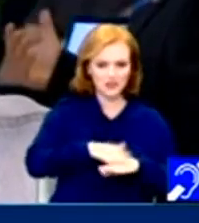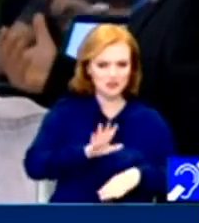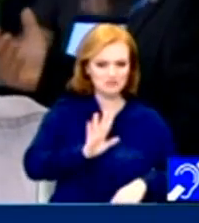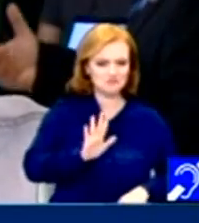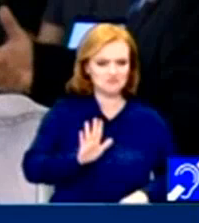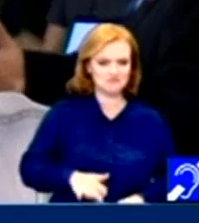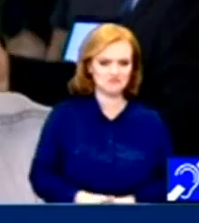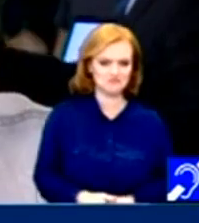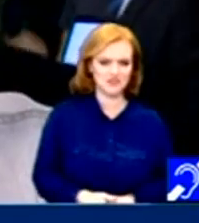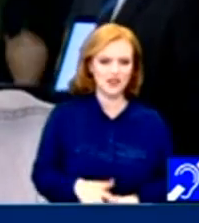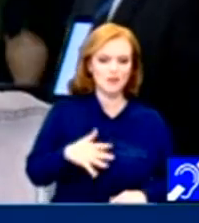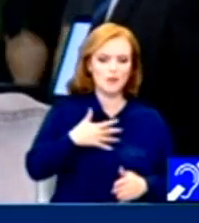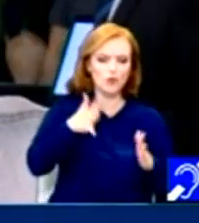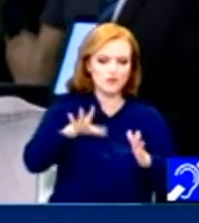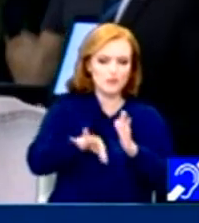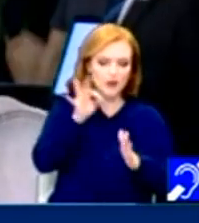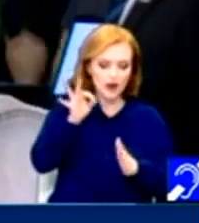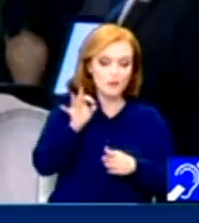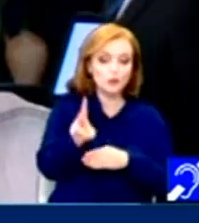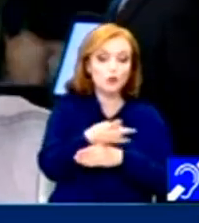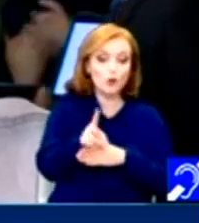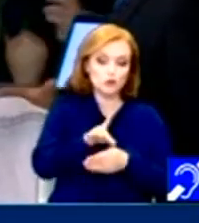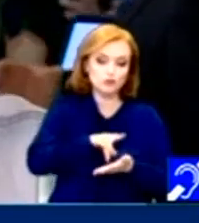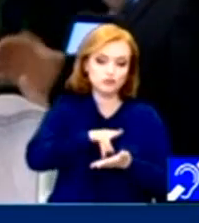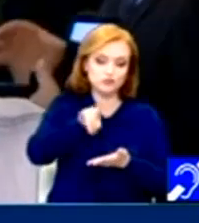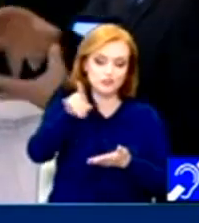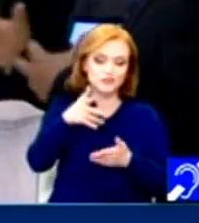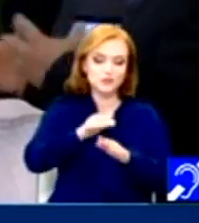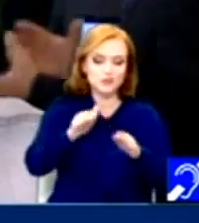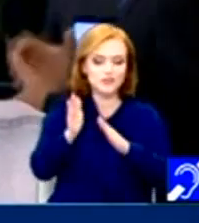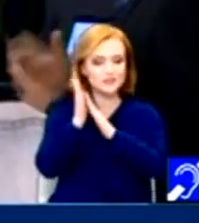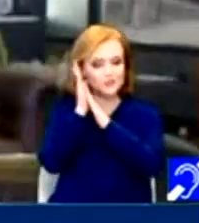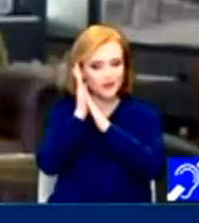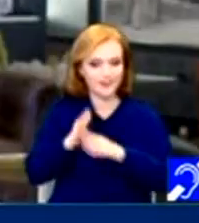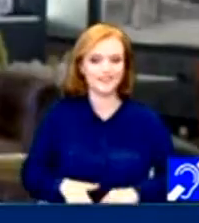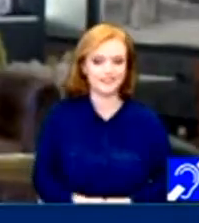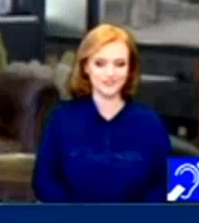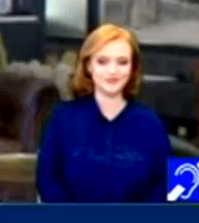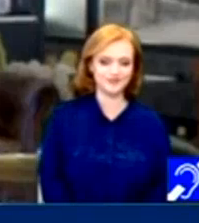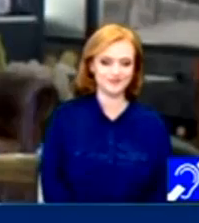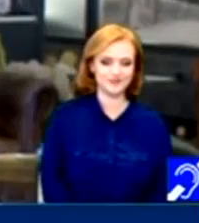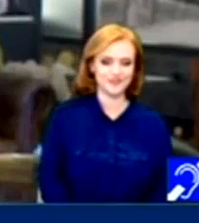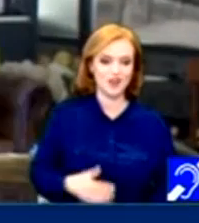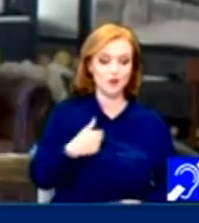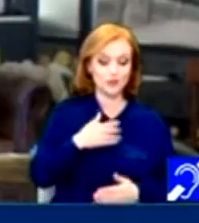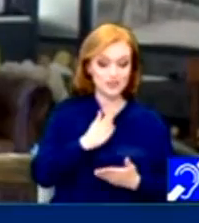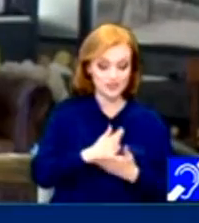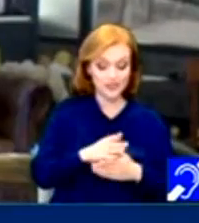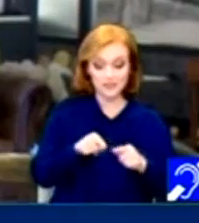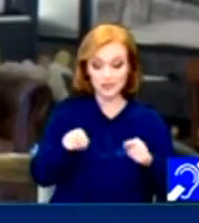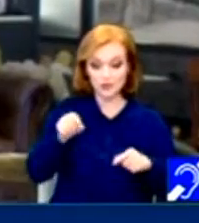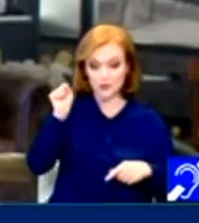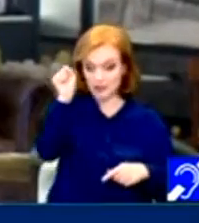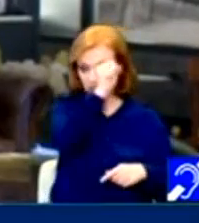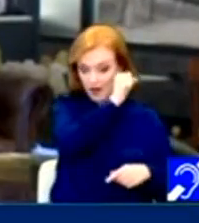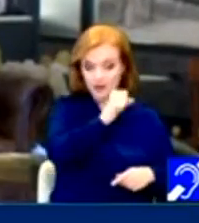de noapte când copiii vor dormi. Iar la destinație te așteaptă soare, te așteaptă plajă, nisip. Avem rezervări pentru sezonul de iarnă în Caraibe